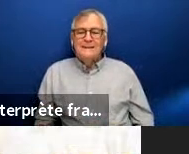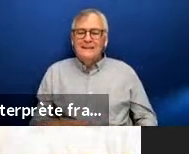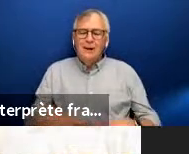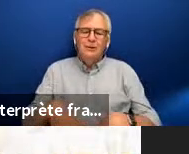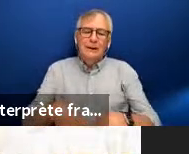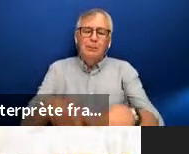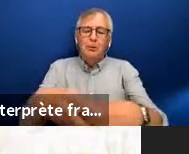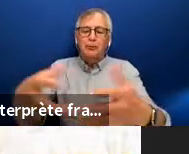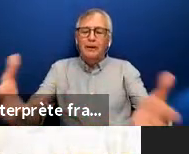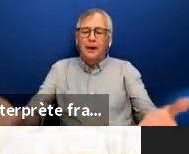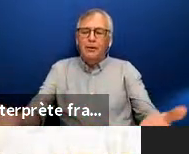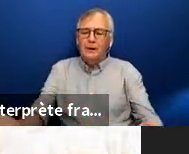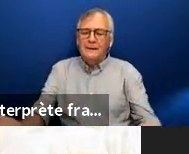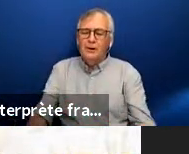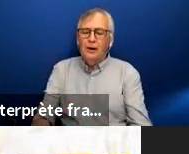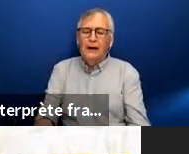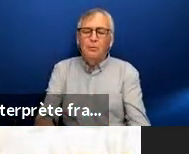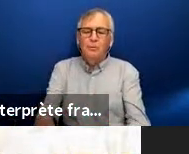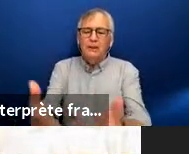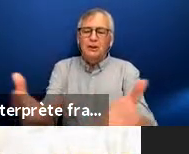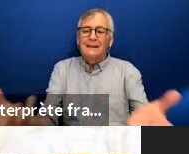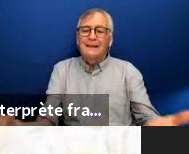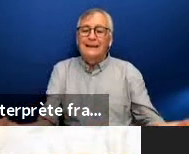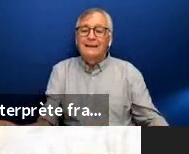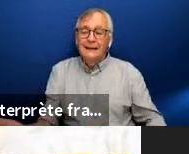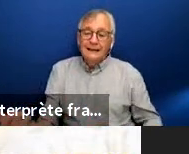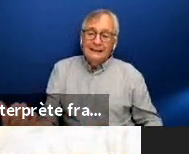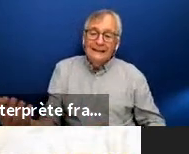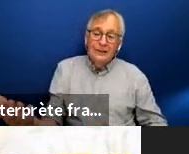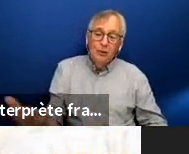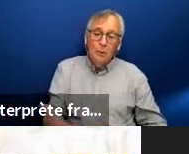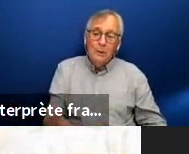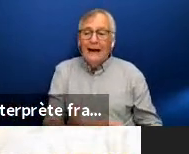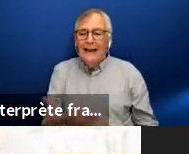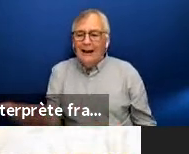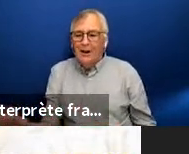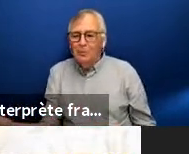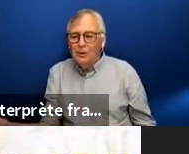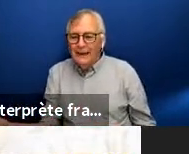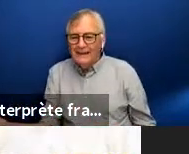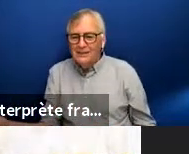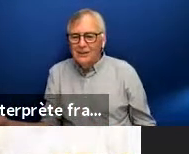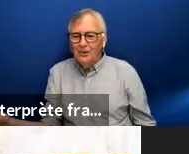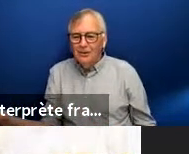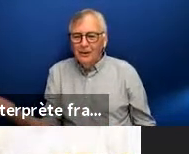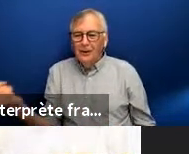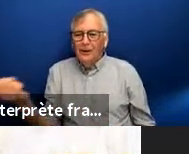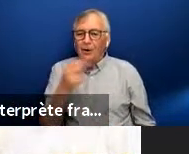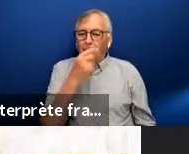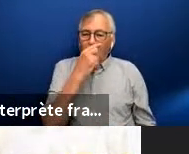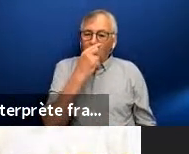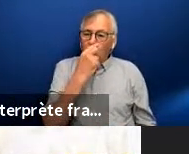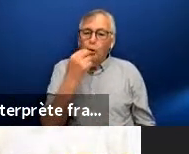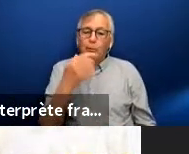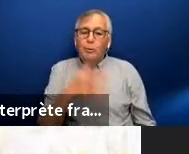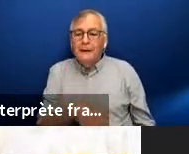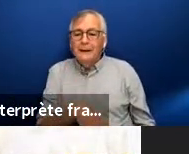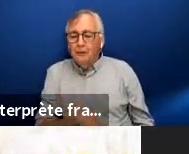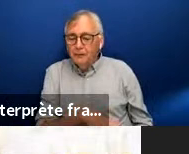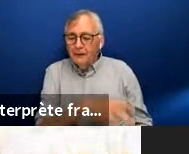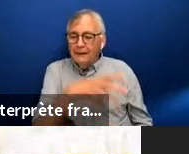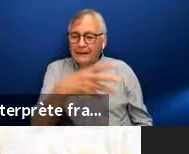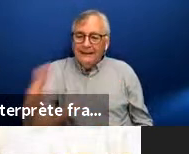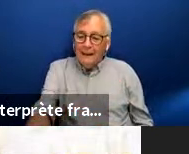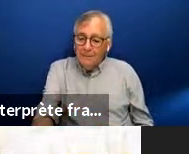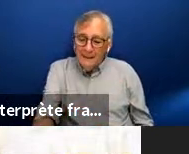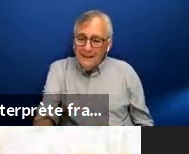Aussi, s'il y a des pots de fleurs au restaurant ou des chandelles qui nuisent à la communication, ou une bouteille